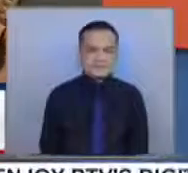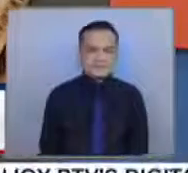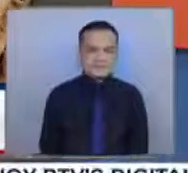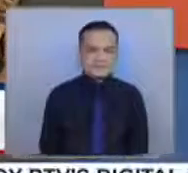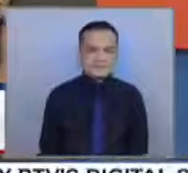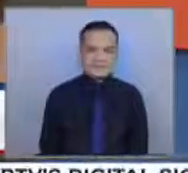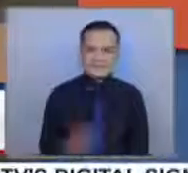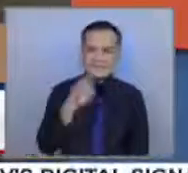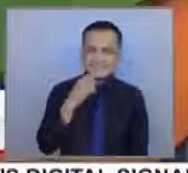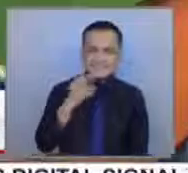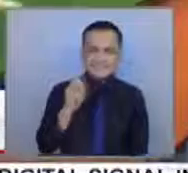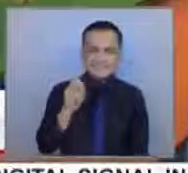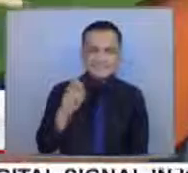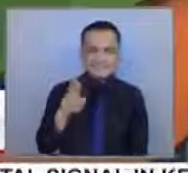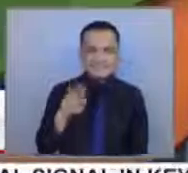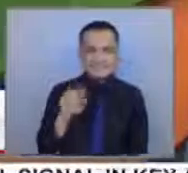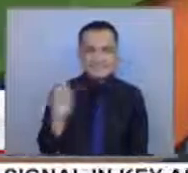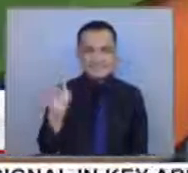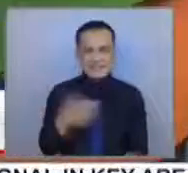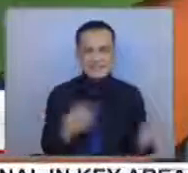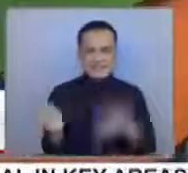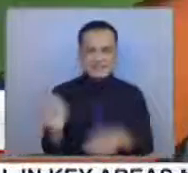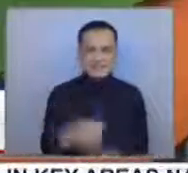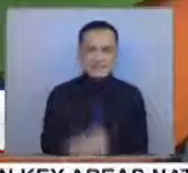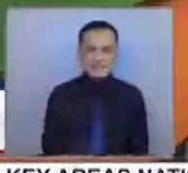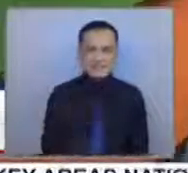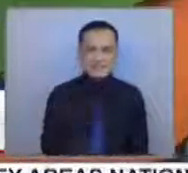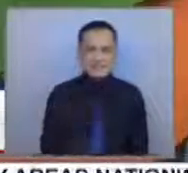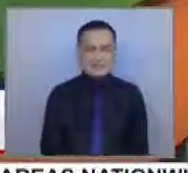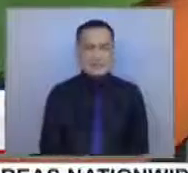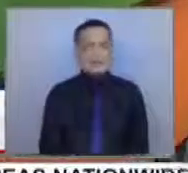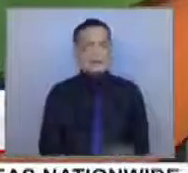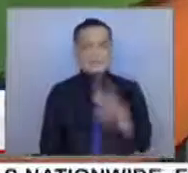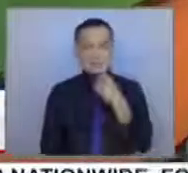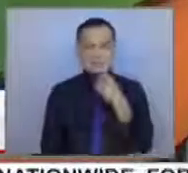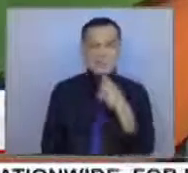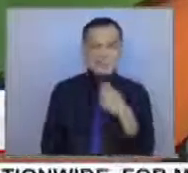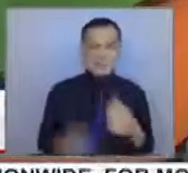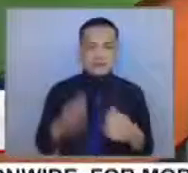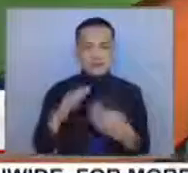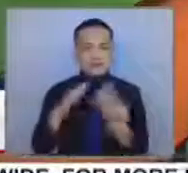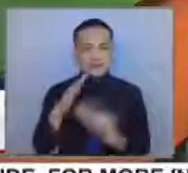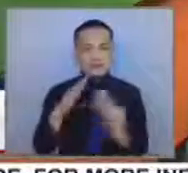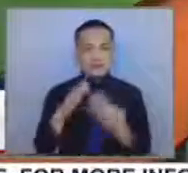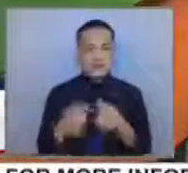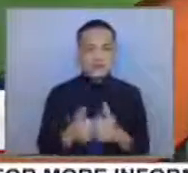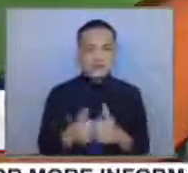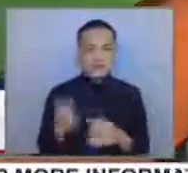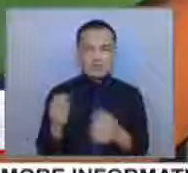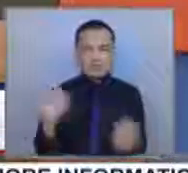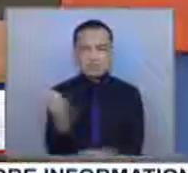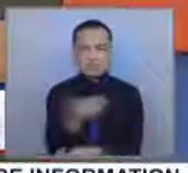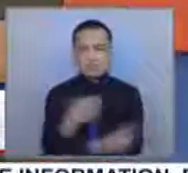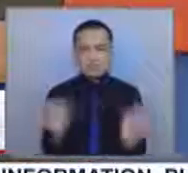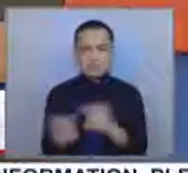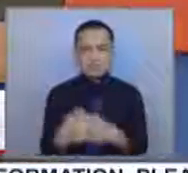Arnis pala tayo ngayon. No? So, basic, sir. Paano gagamitin ng arnis sa self-defense? Sir, una po